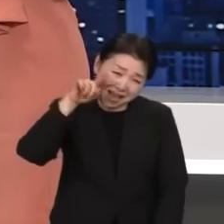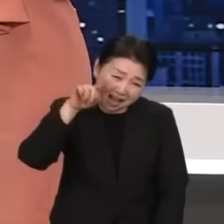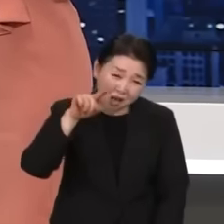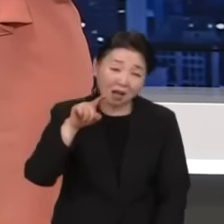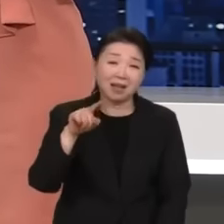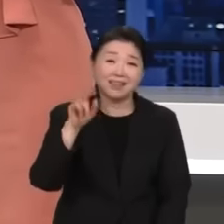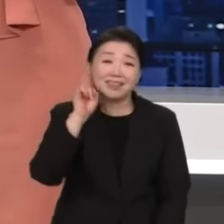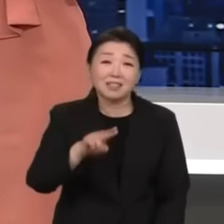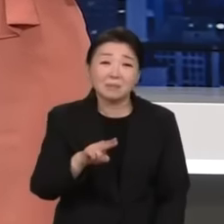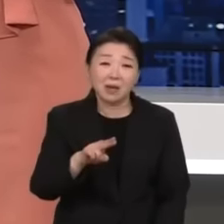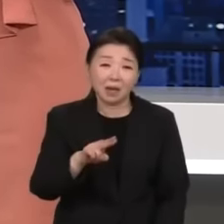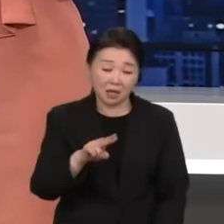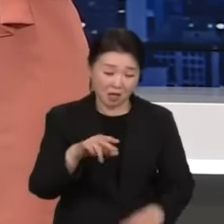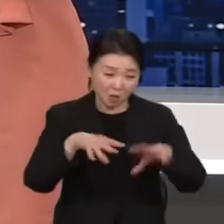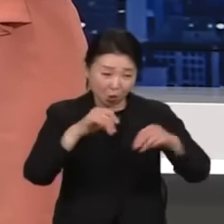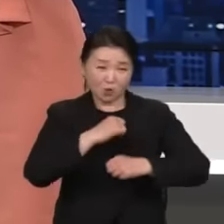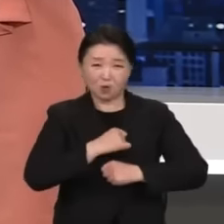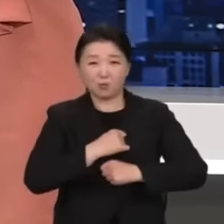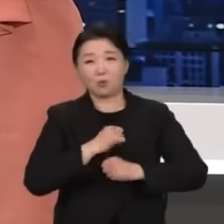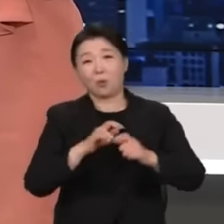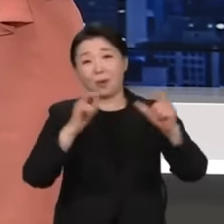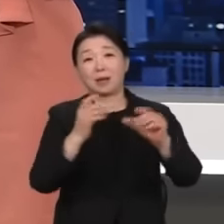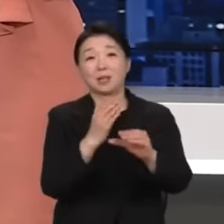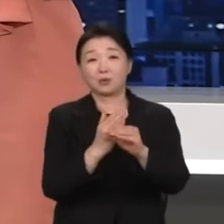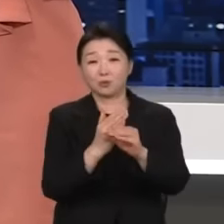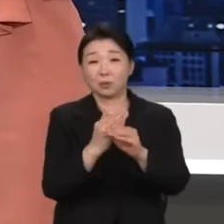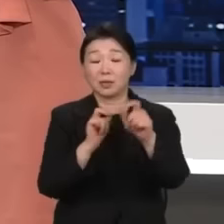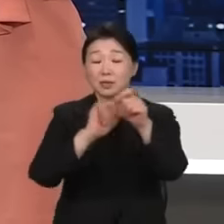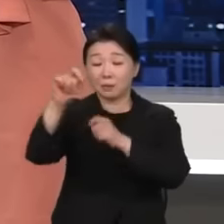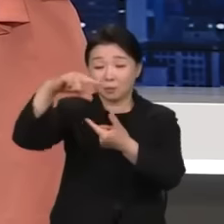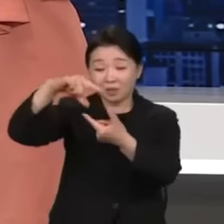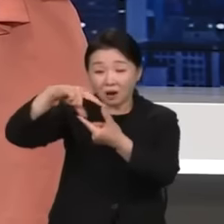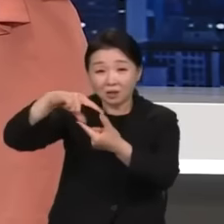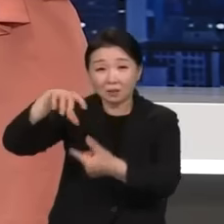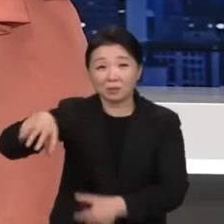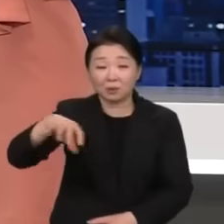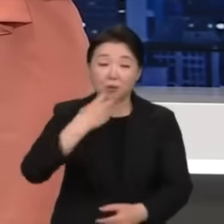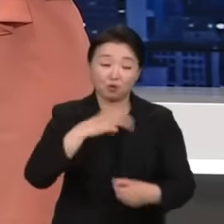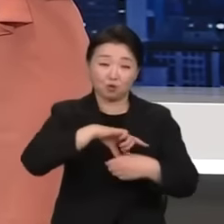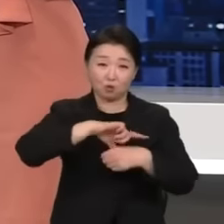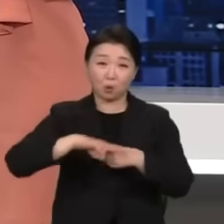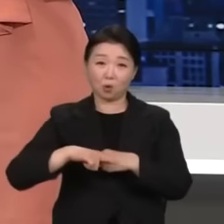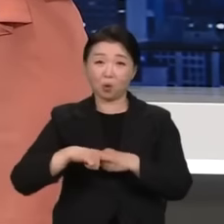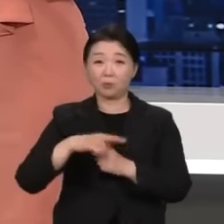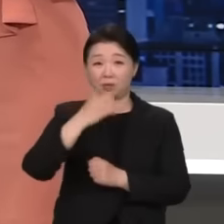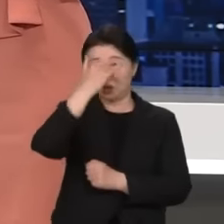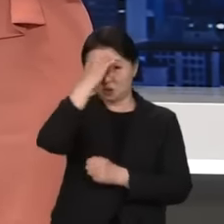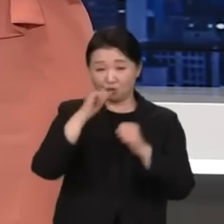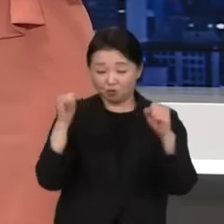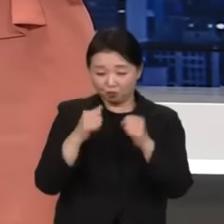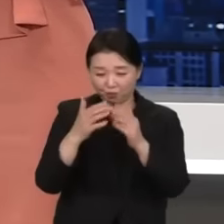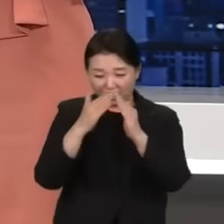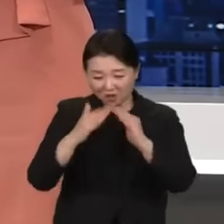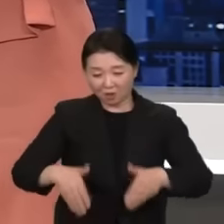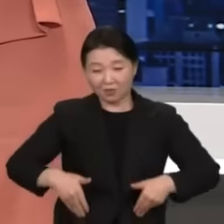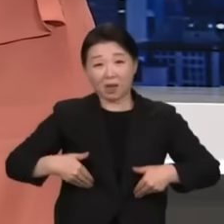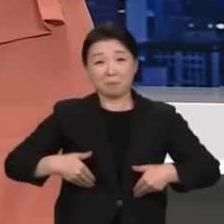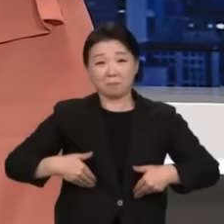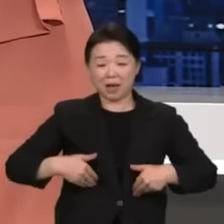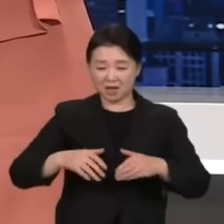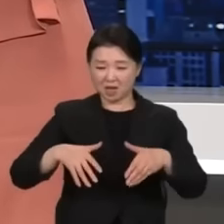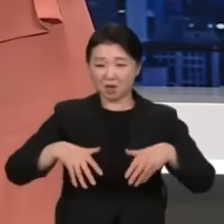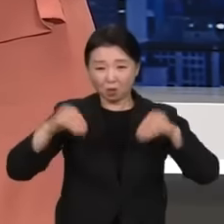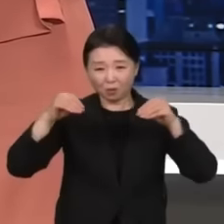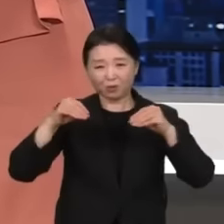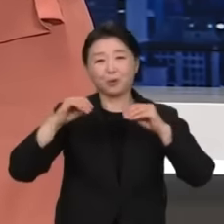건조특보도 점차 확대되고 있는데요. 현재는 대부분의 영남 지역과 일부 수도권, 충북과 전남 지역에도 건조주의보가 발효